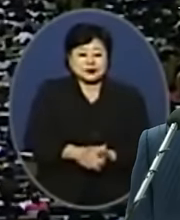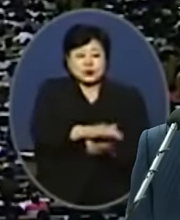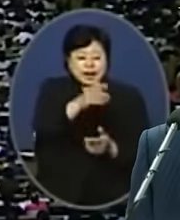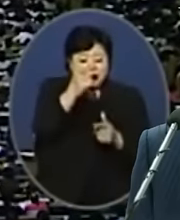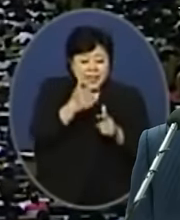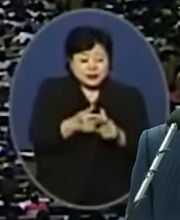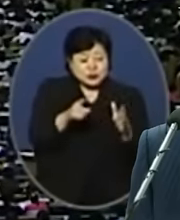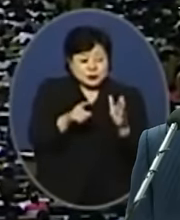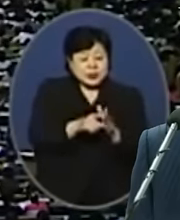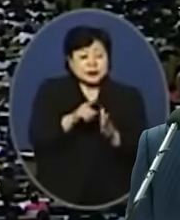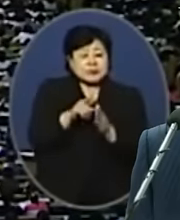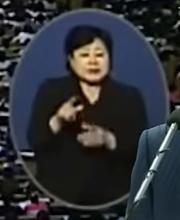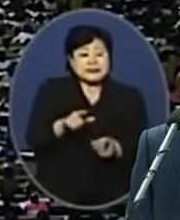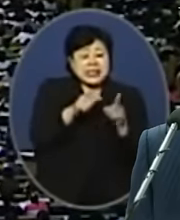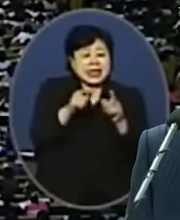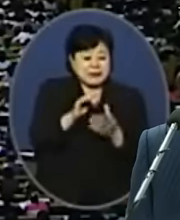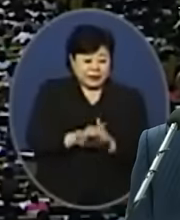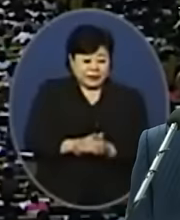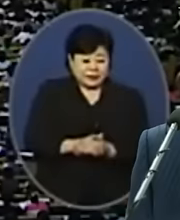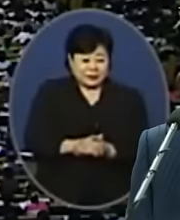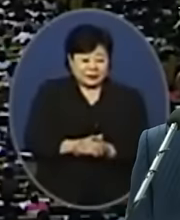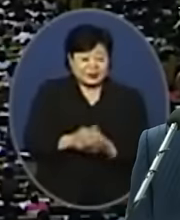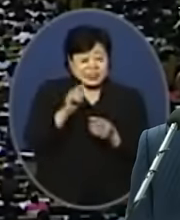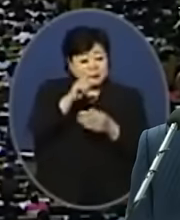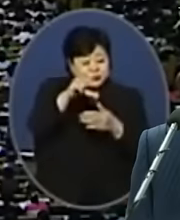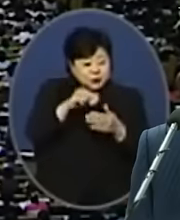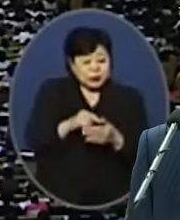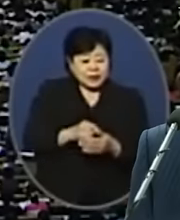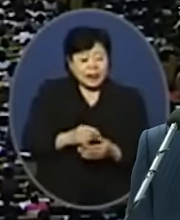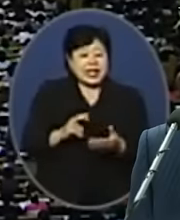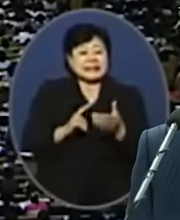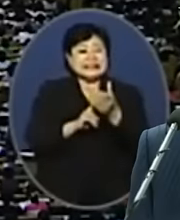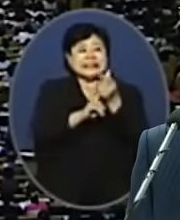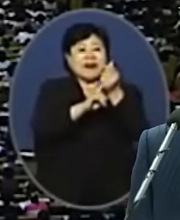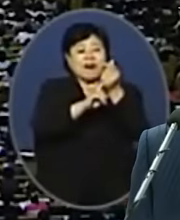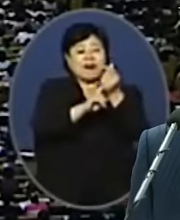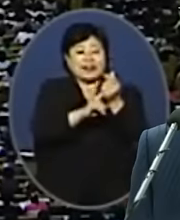우리가 예수 믿는 신앙생활을 하면 우리 생활 속에 꼭 기적이